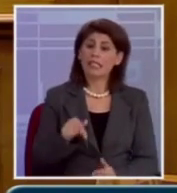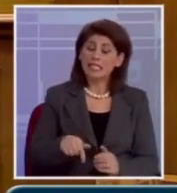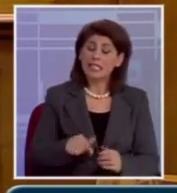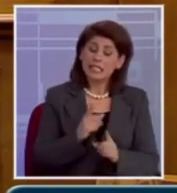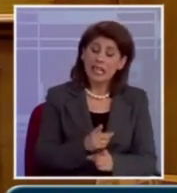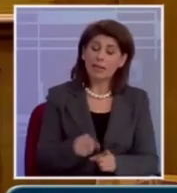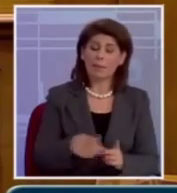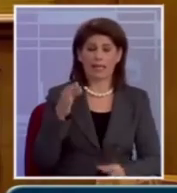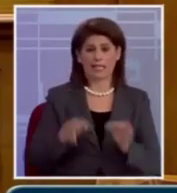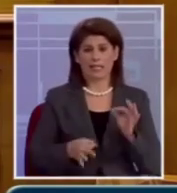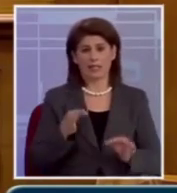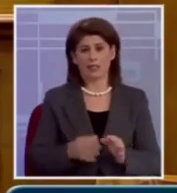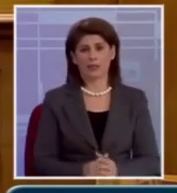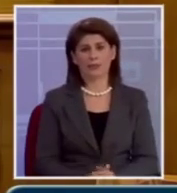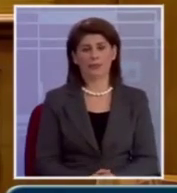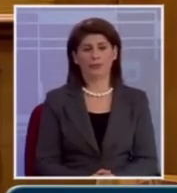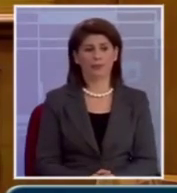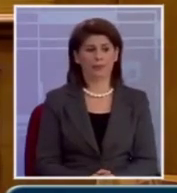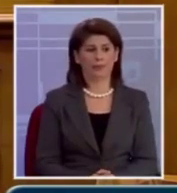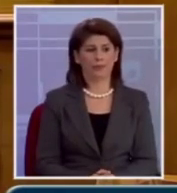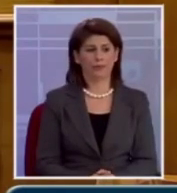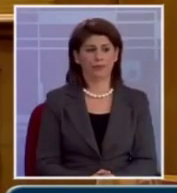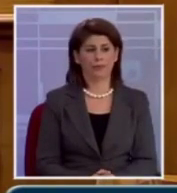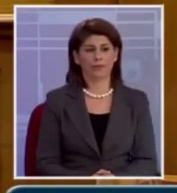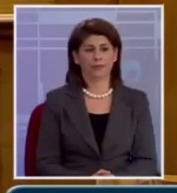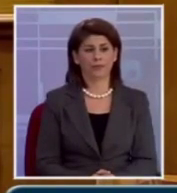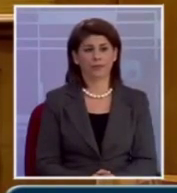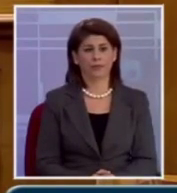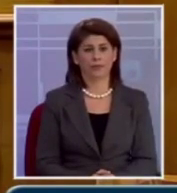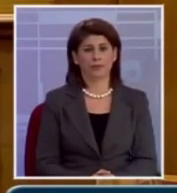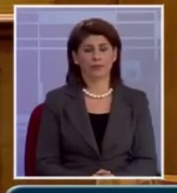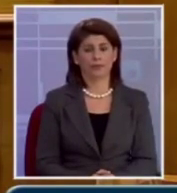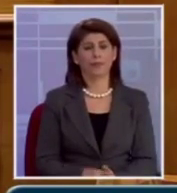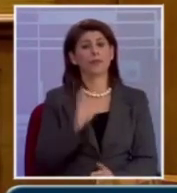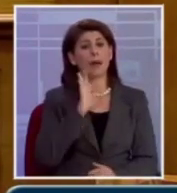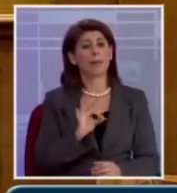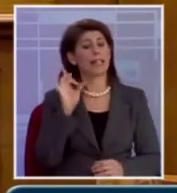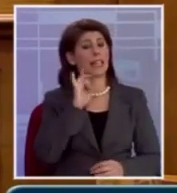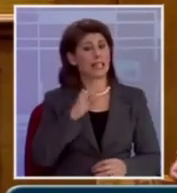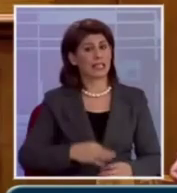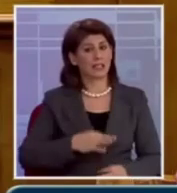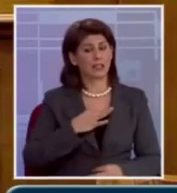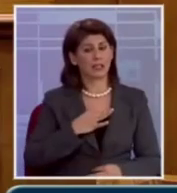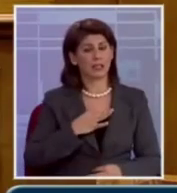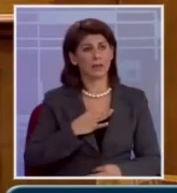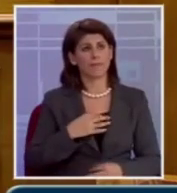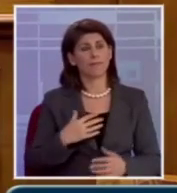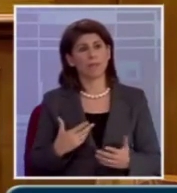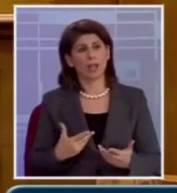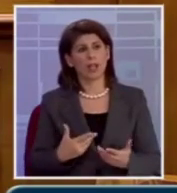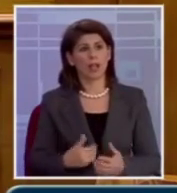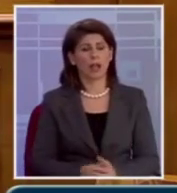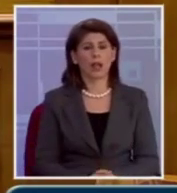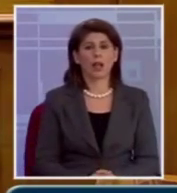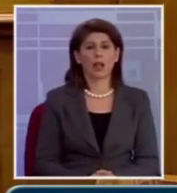συζήτηση. Πραγματικά, κυρίες και κύριοι, δεν φωτίστηκα δυστυχώς